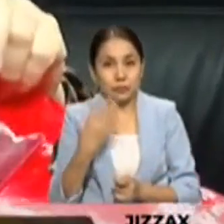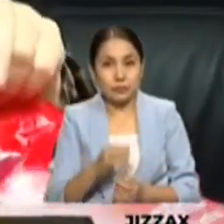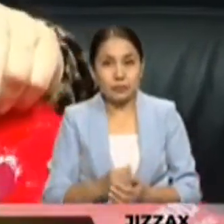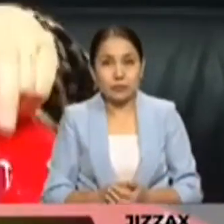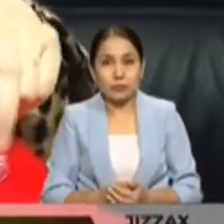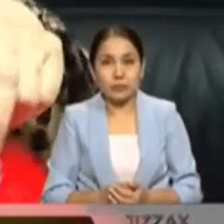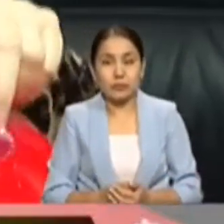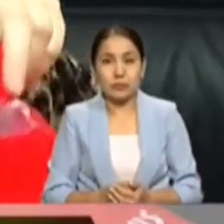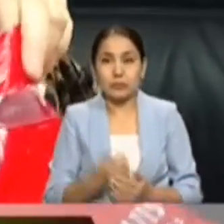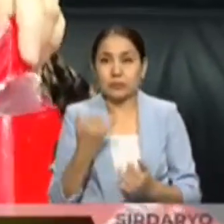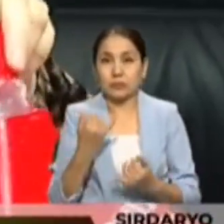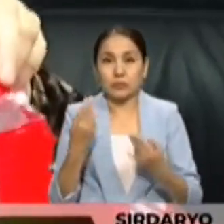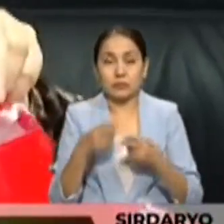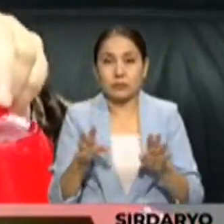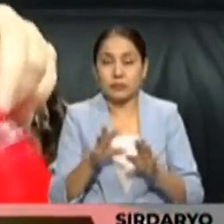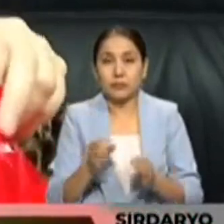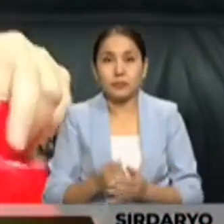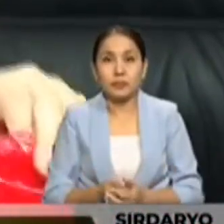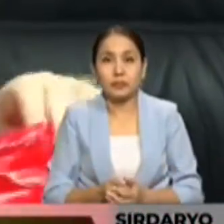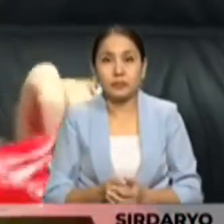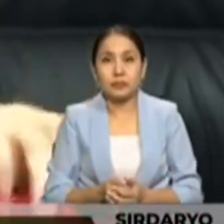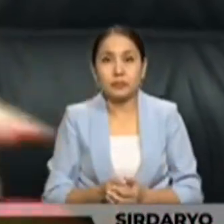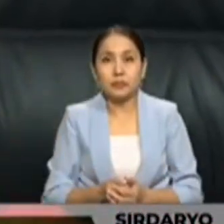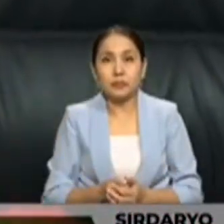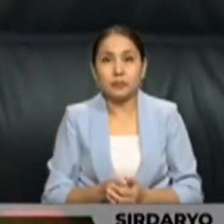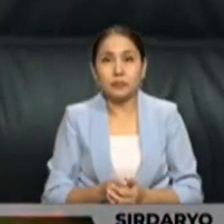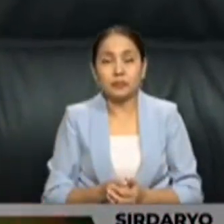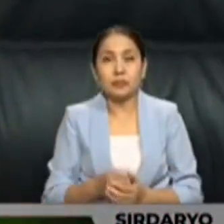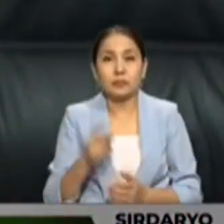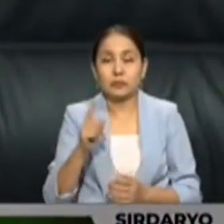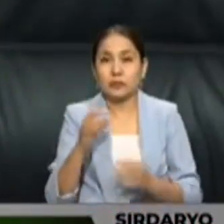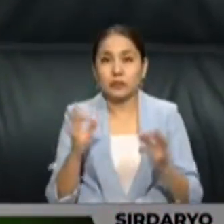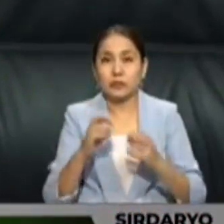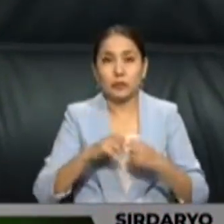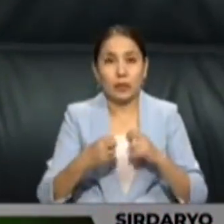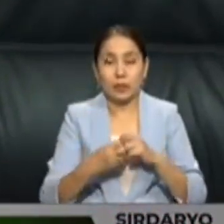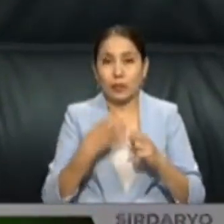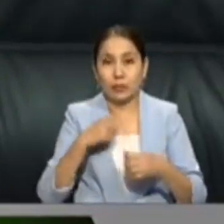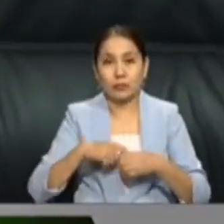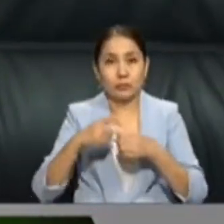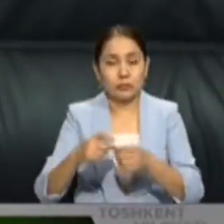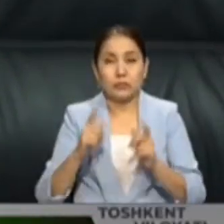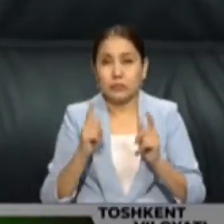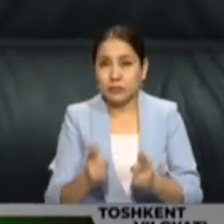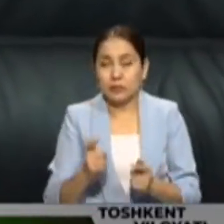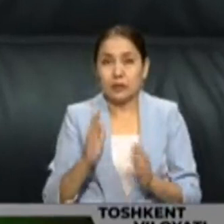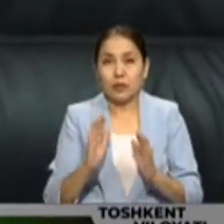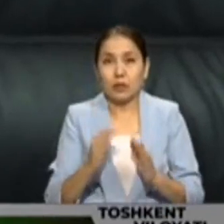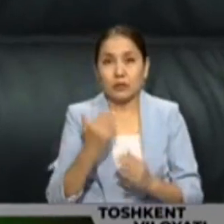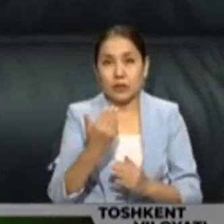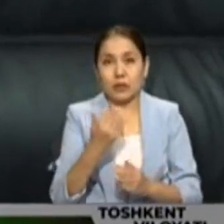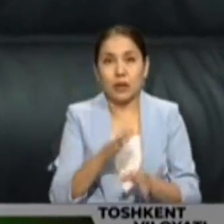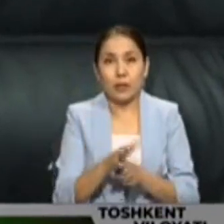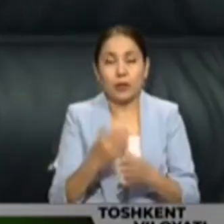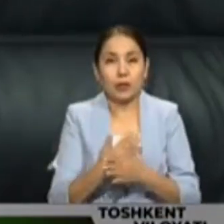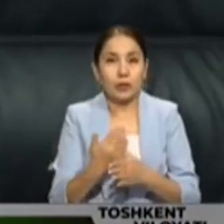ishi bo'lmadi. Yo'q, ular o'tkazib bermayapti. Ular nata, yo'q, ular hech qanaqa problema yo'q, ular o'tkazib beraman degan. Men faqat sizlardan shu